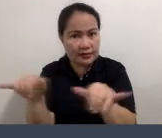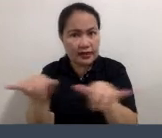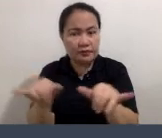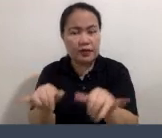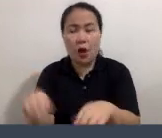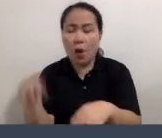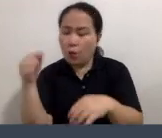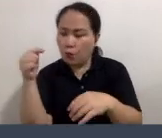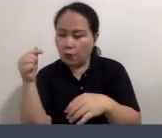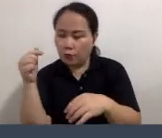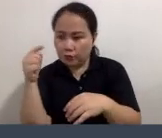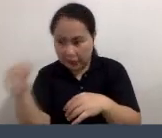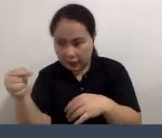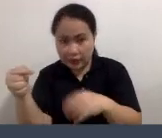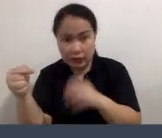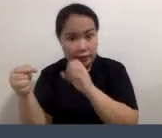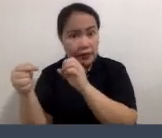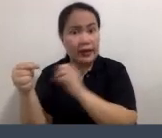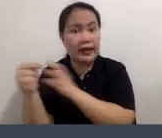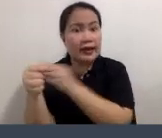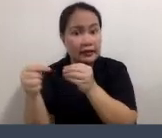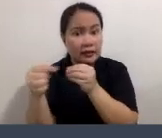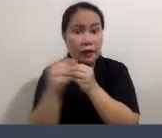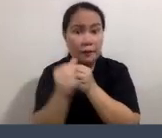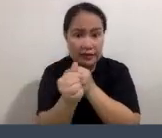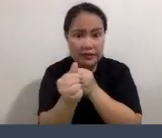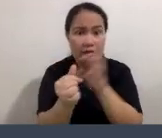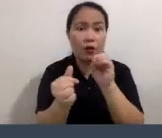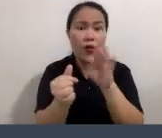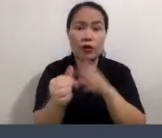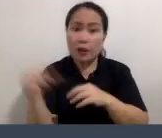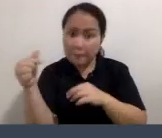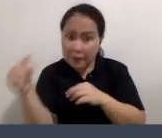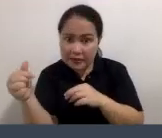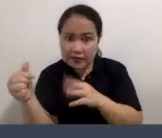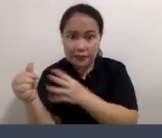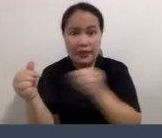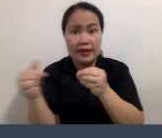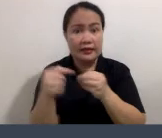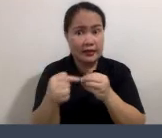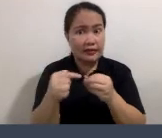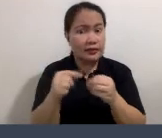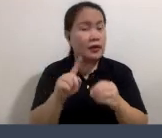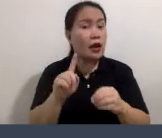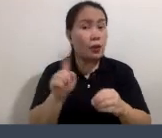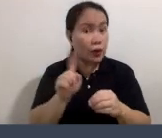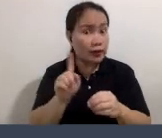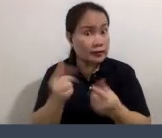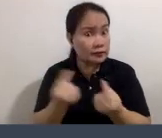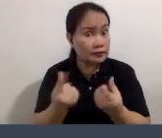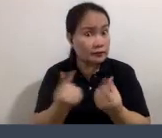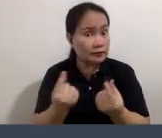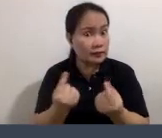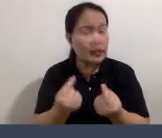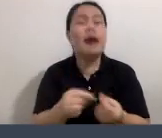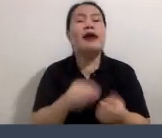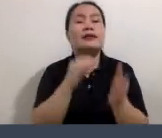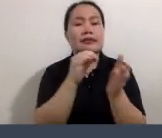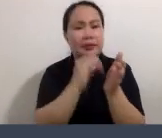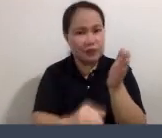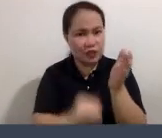Isang positive, isang negative, or isang negative, isang positive. So, ano ang gagawin natin pag magkaibang sign? You should